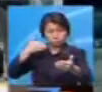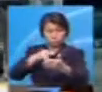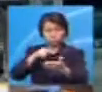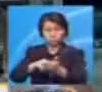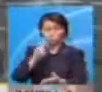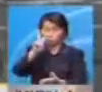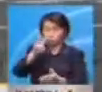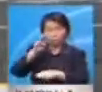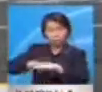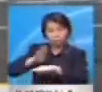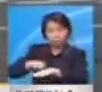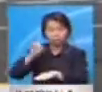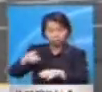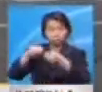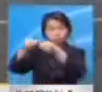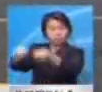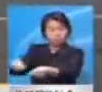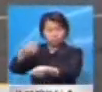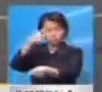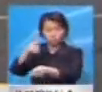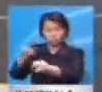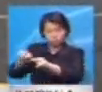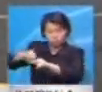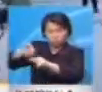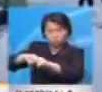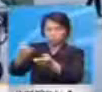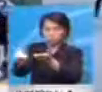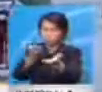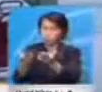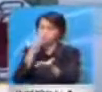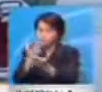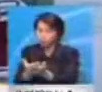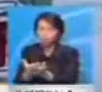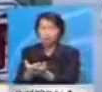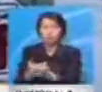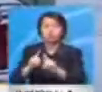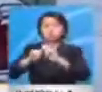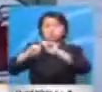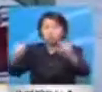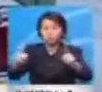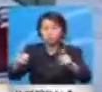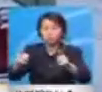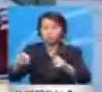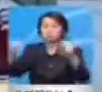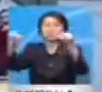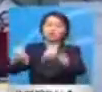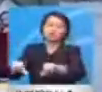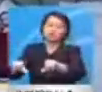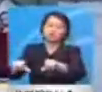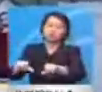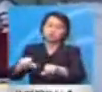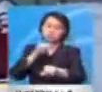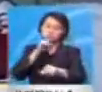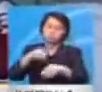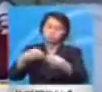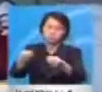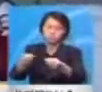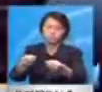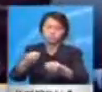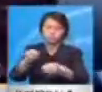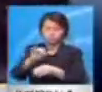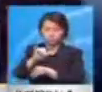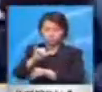amaran telah diberikan oleh DCA untuk meningkatkan perkhidmatan mereka bagaimanapun rayani Air gagal memenuhi keperluan yang digariskan